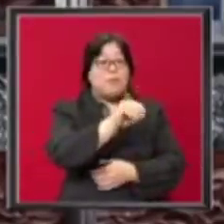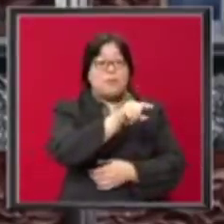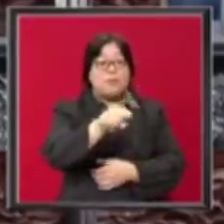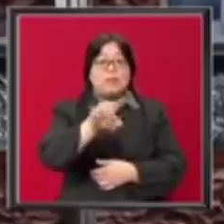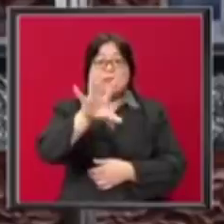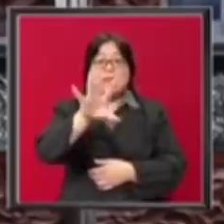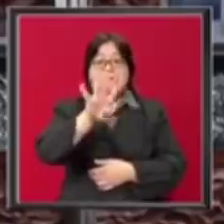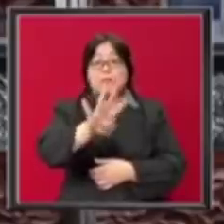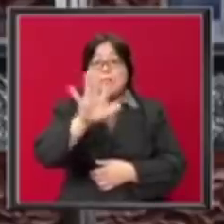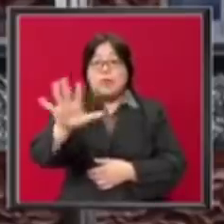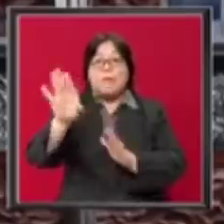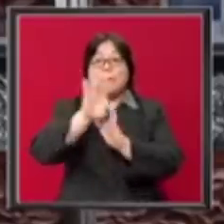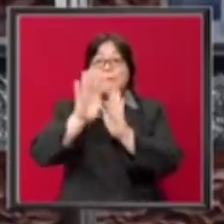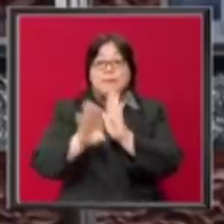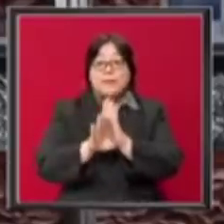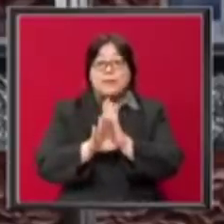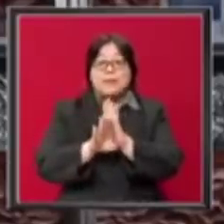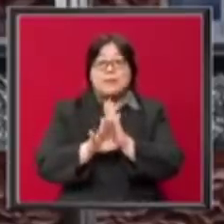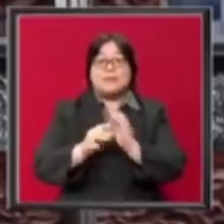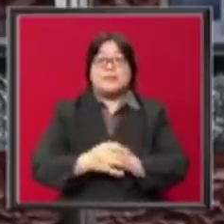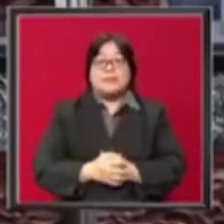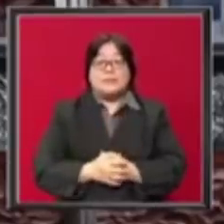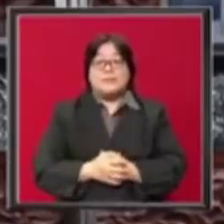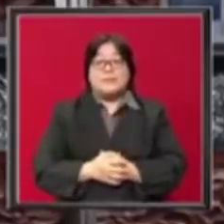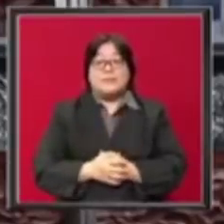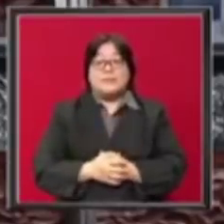hingga 45 bilion itu telah melebihi